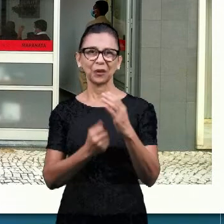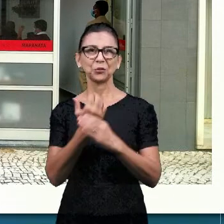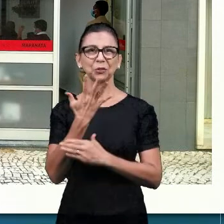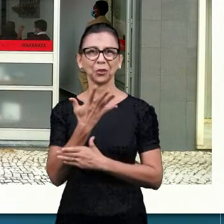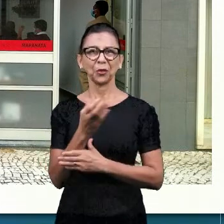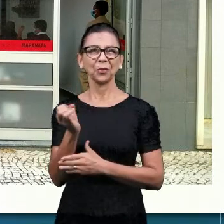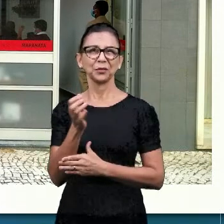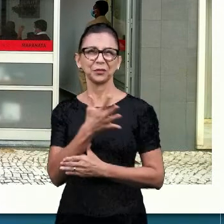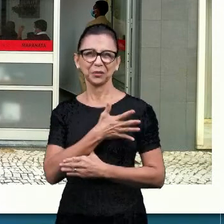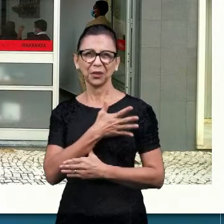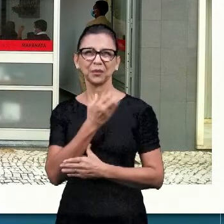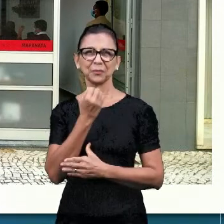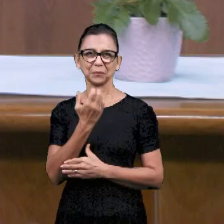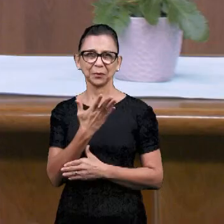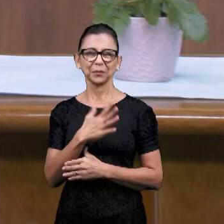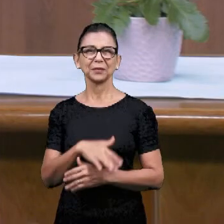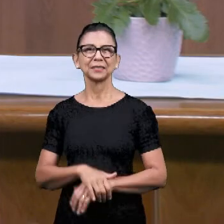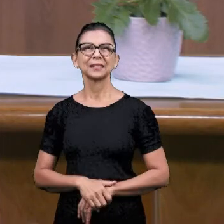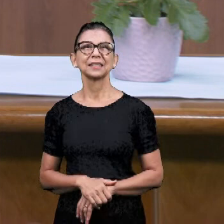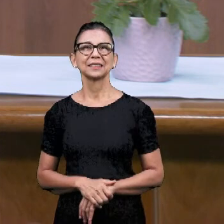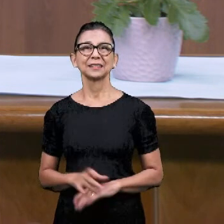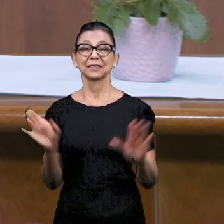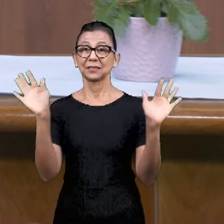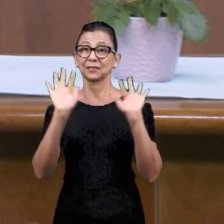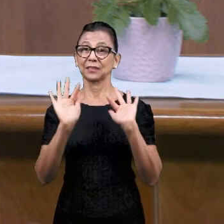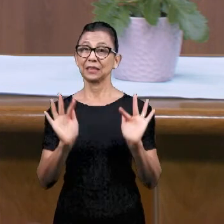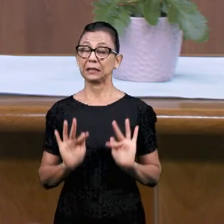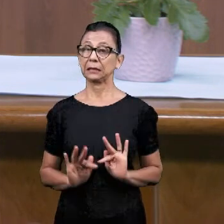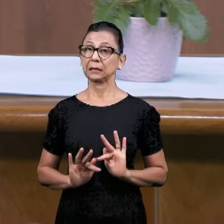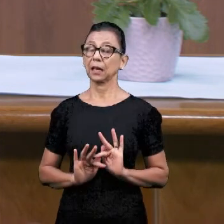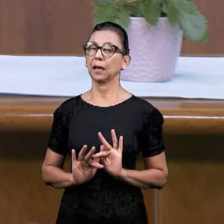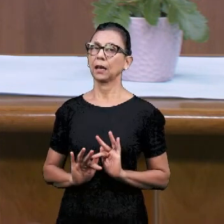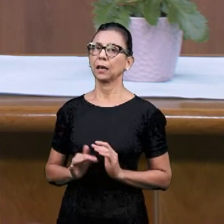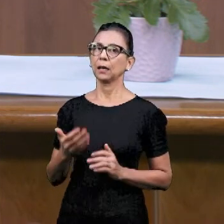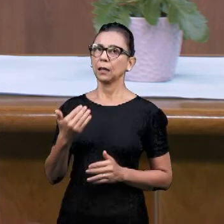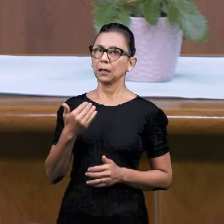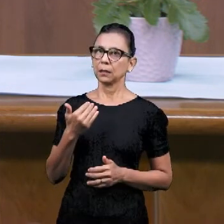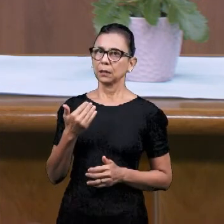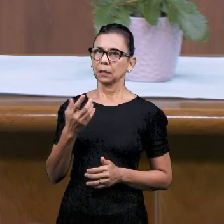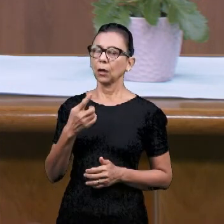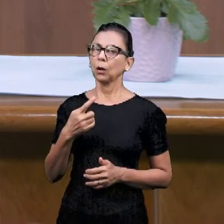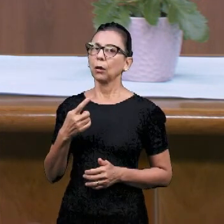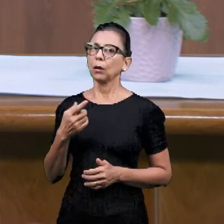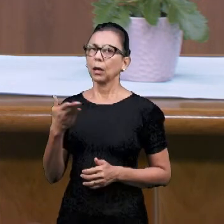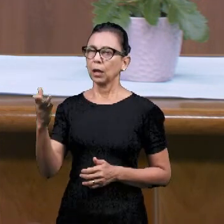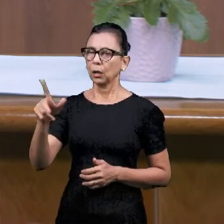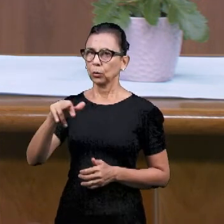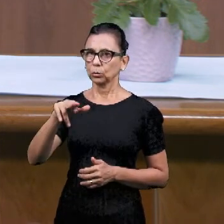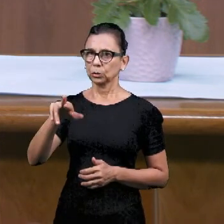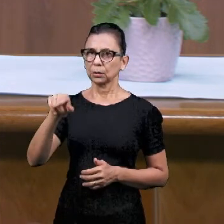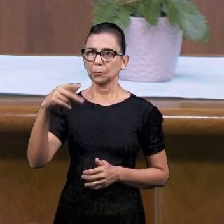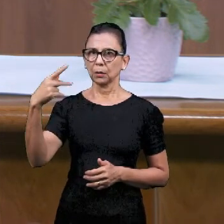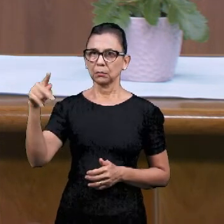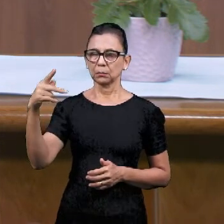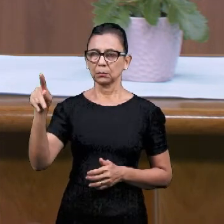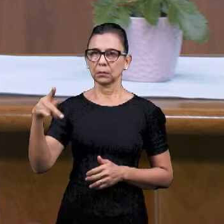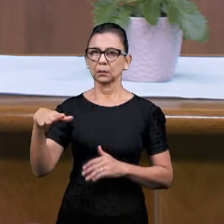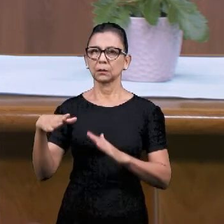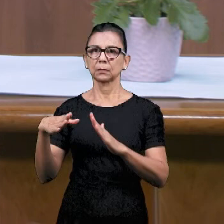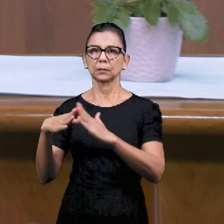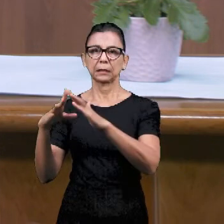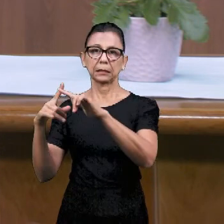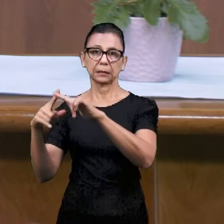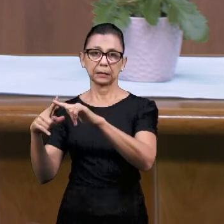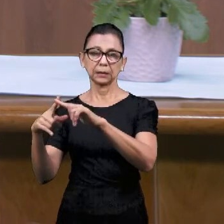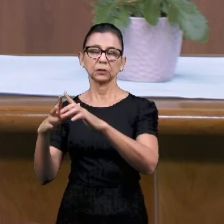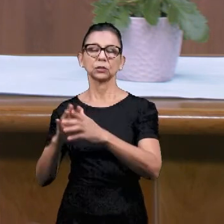D'ailleurs, nos frères de cette église, l'église d'entroncamento, la ville appelée entroncamento au